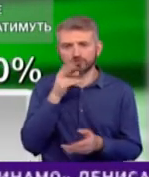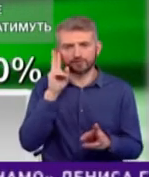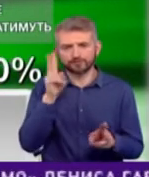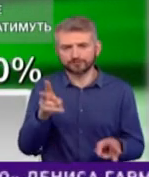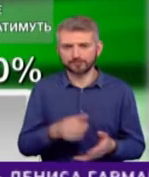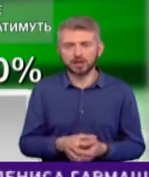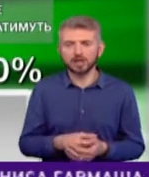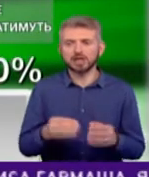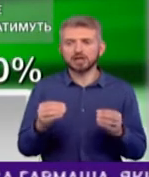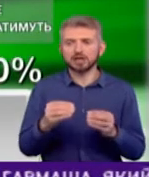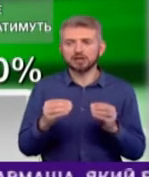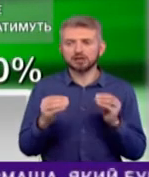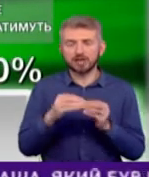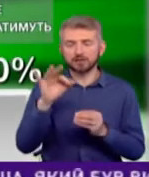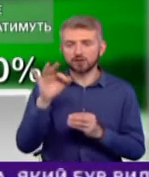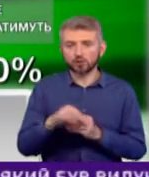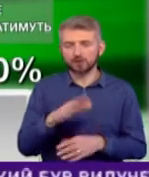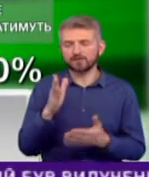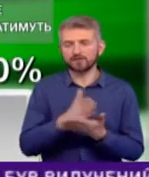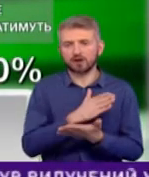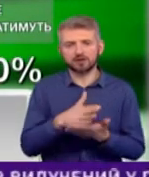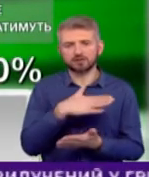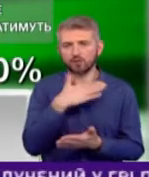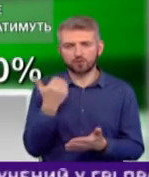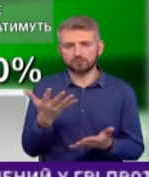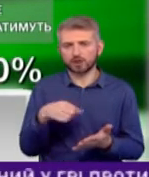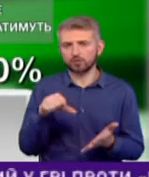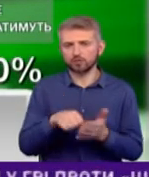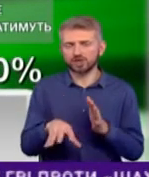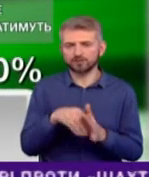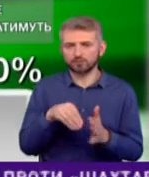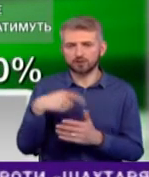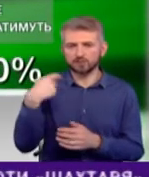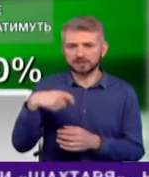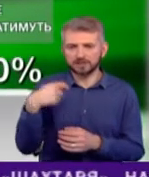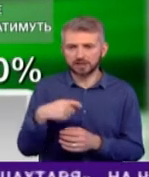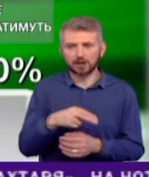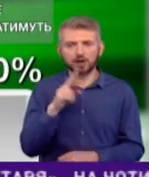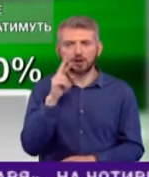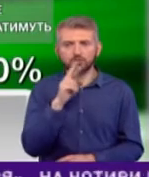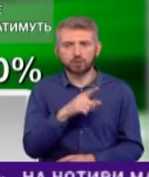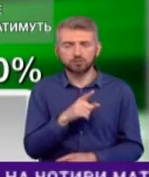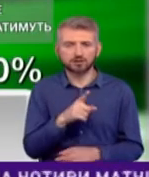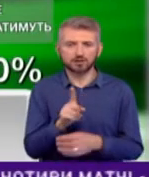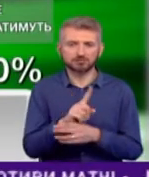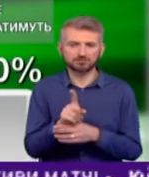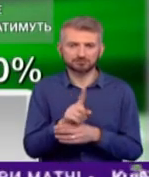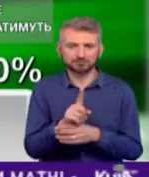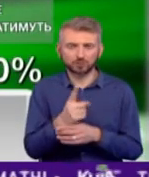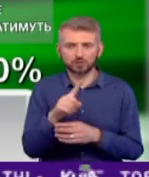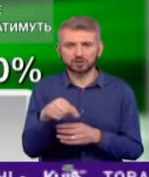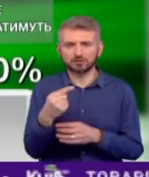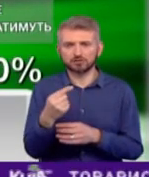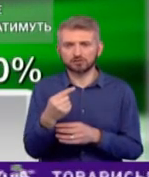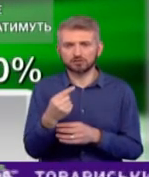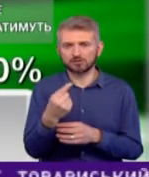визначилися. Десята частина респондентів взагалі не мають наміру брати участь у виборах президента. Помилка репрезентативності дослідження становить